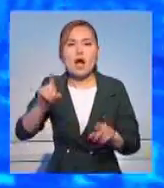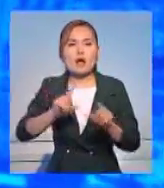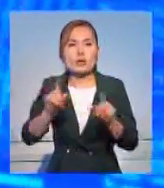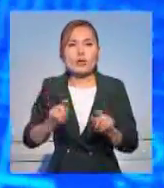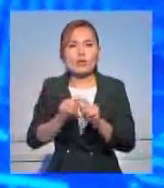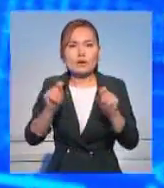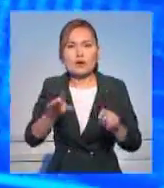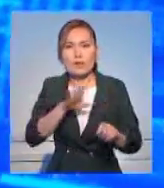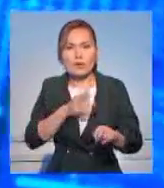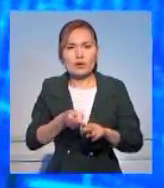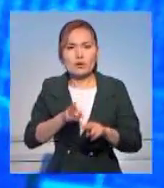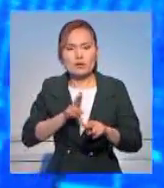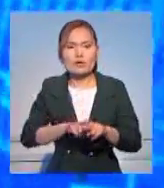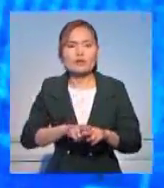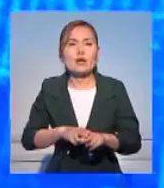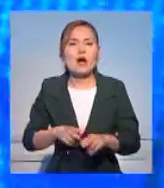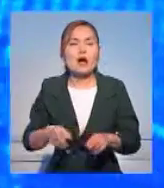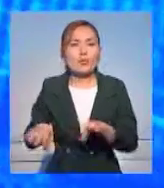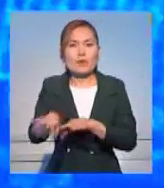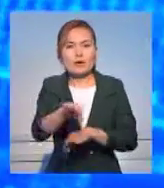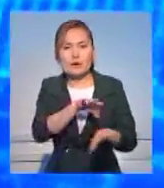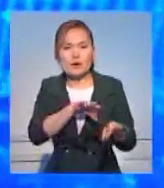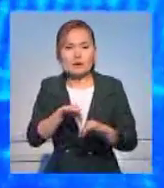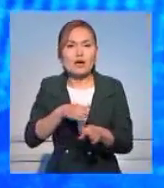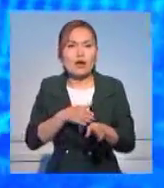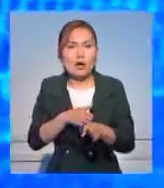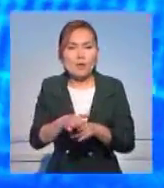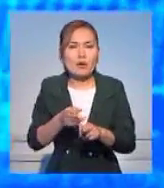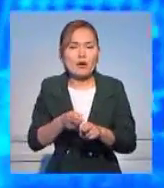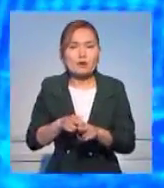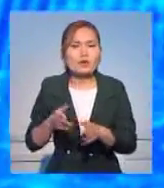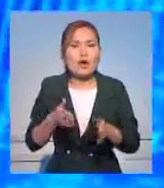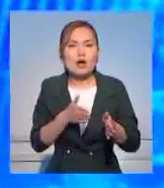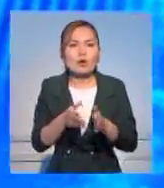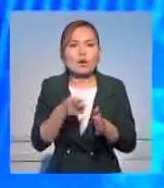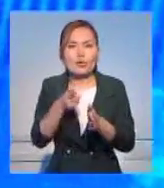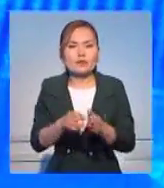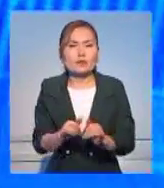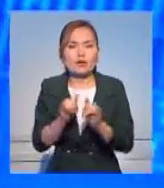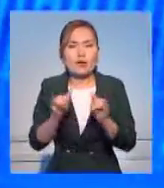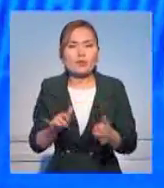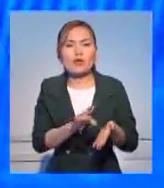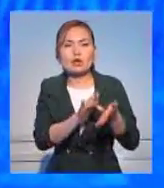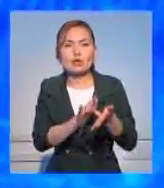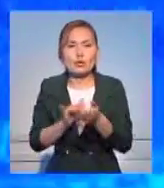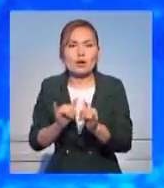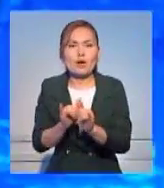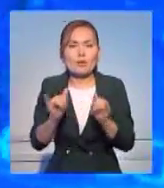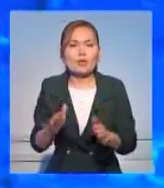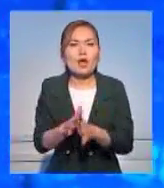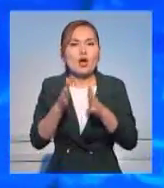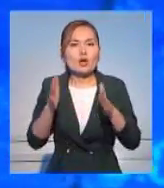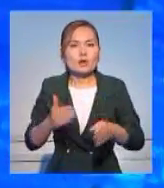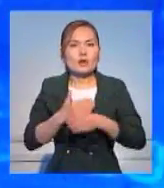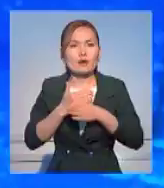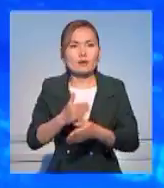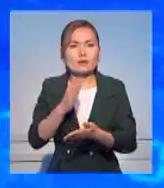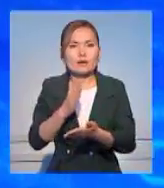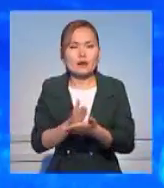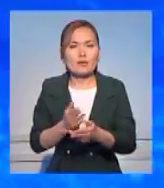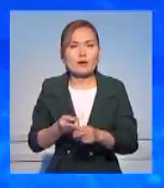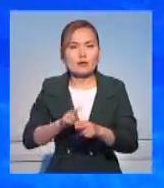әуежайы іске қосылғанын айтты. Бұл өз кезегінде жол қатынасын барынша жеңілдетіп, ішкі туризмді дамытуға оң ықпал етеді дейді